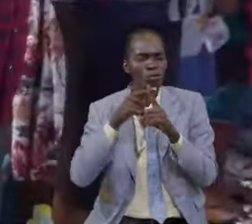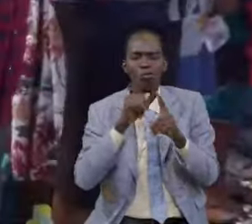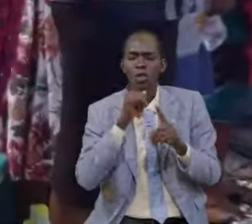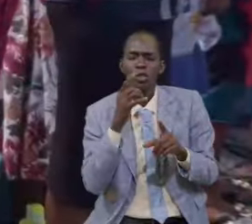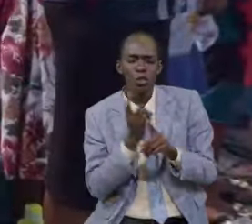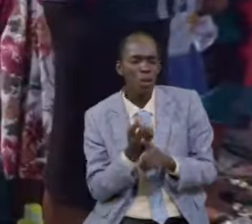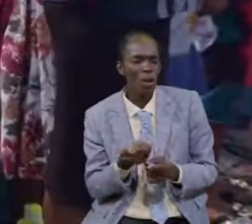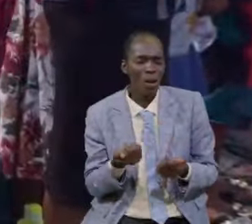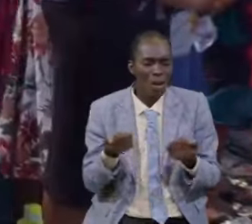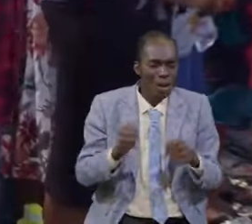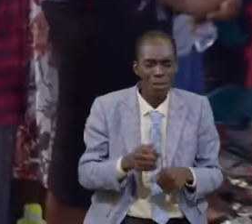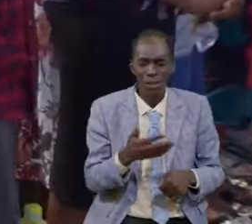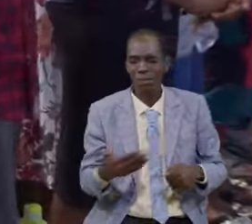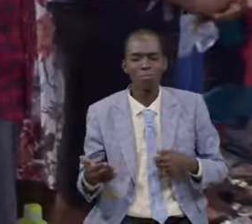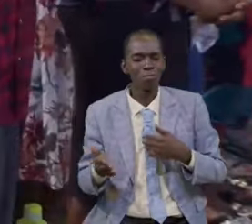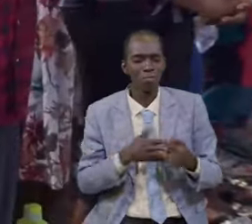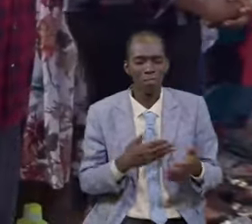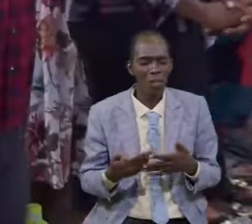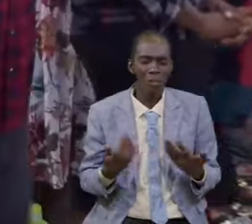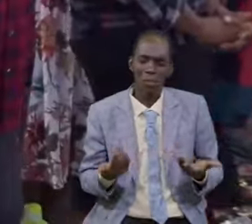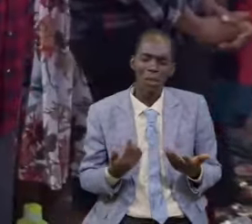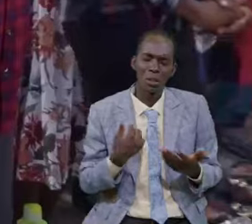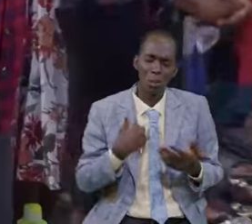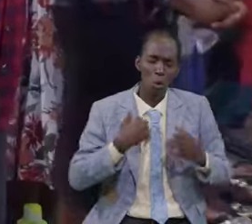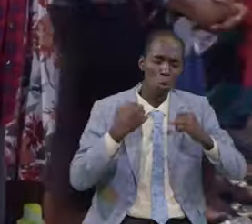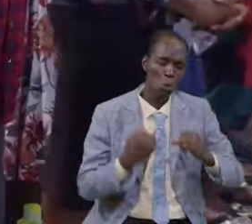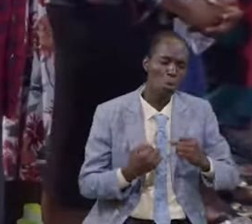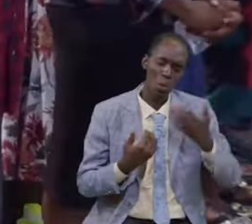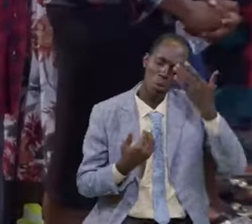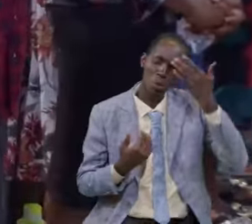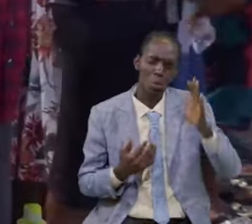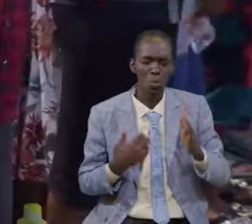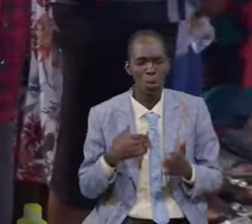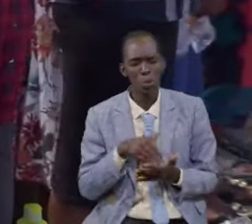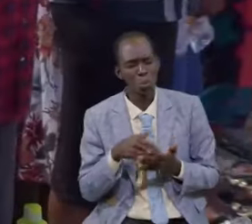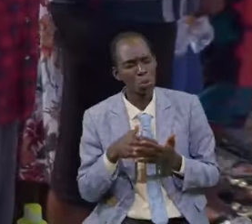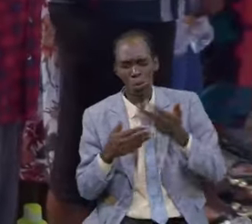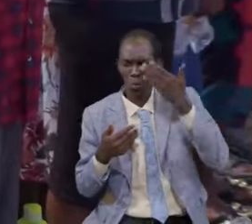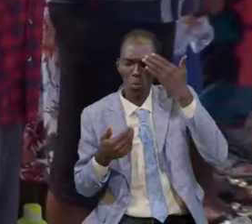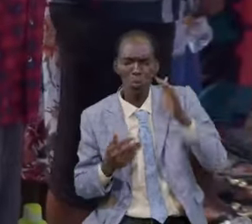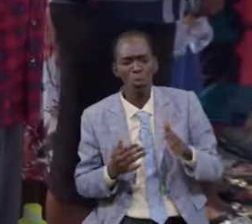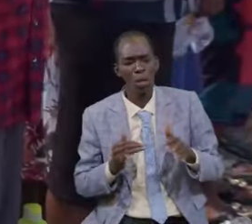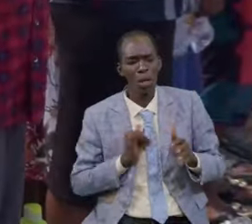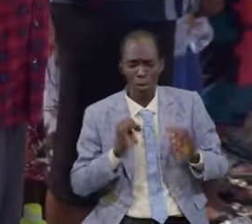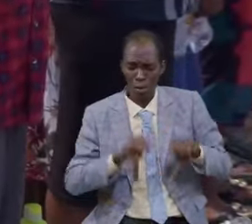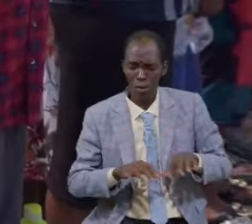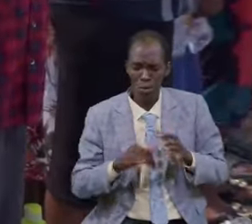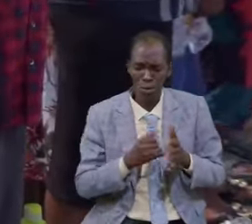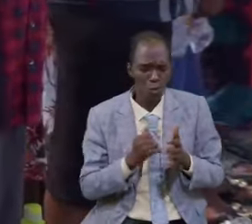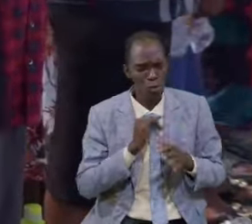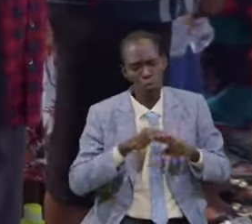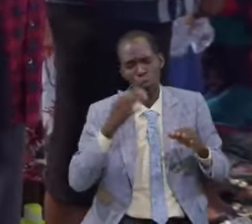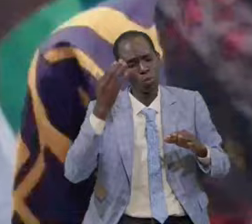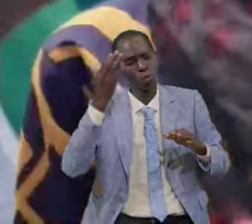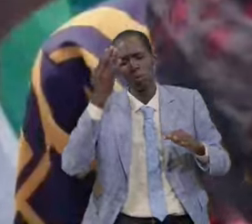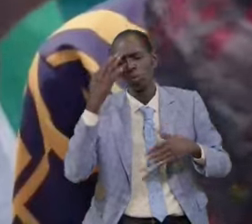Je ne suis pas une personne qui est coussi coussa. Je ne sais pas si je suis assez forte pour ça. Hein. Je ne sais pas si je peux avancer. Non, tu